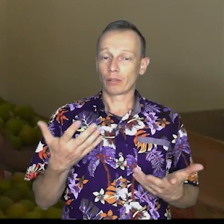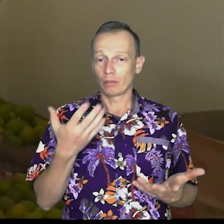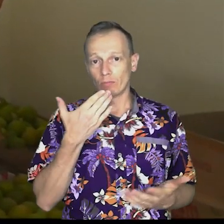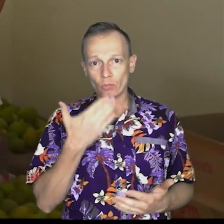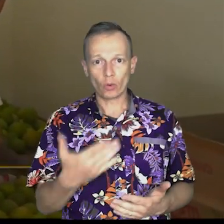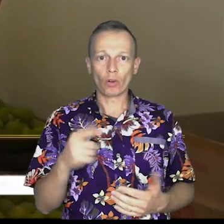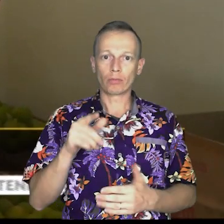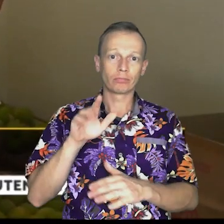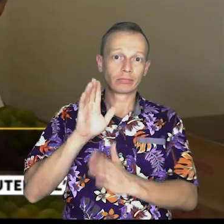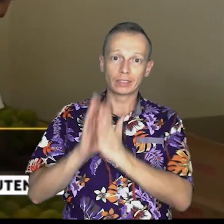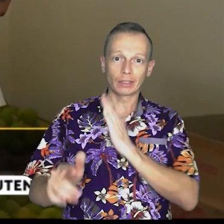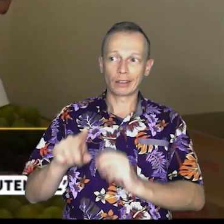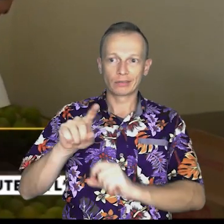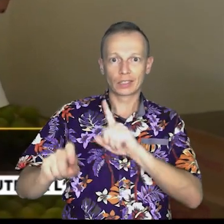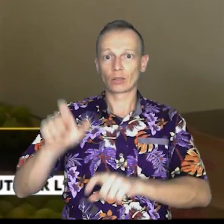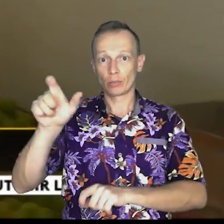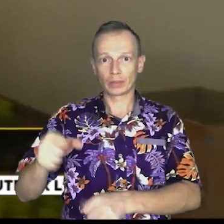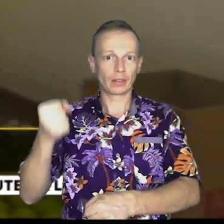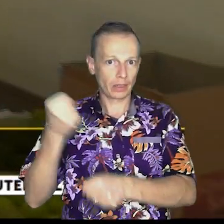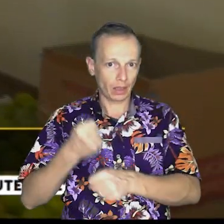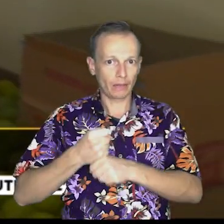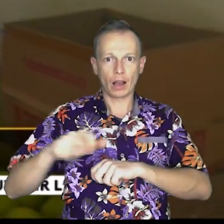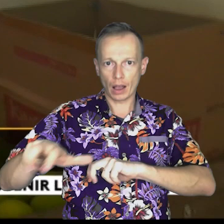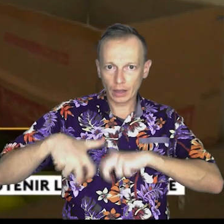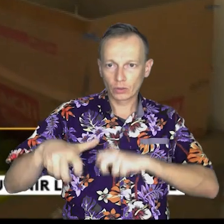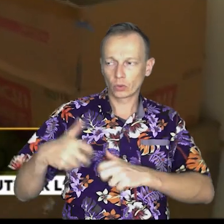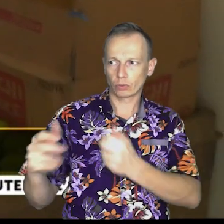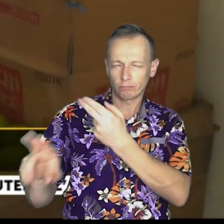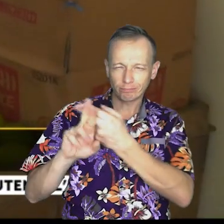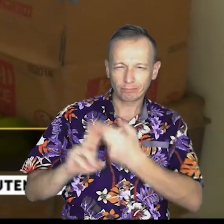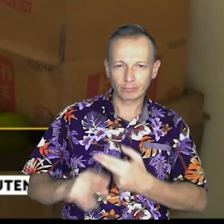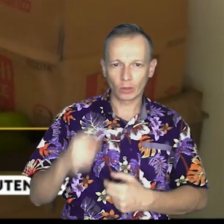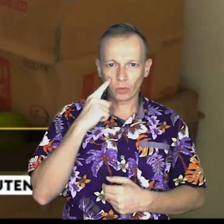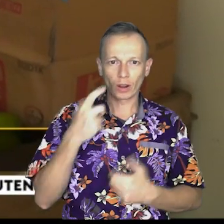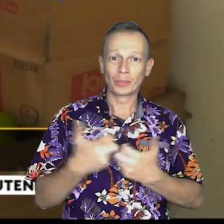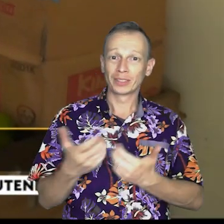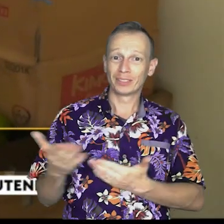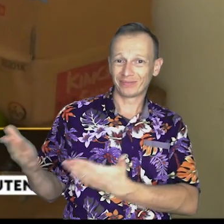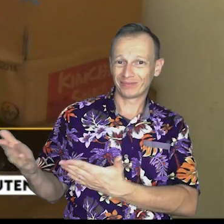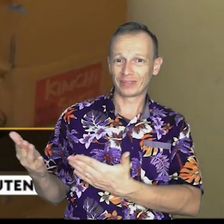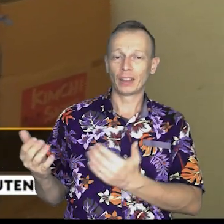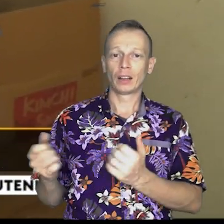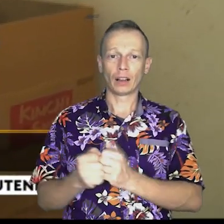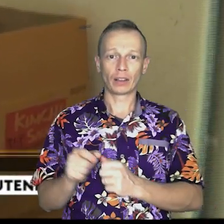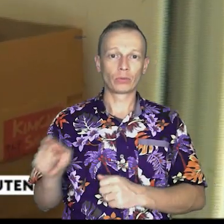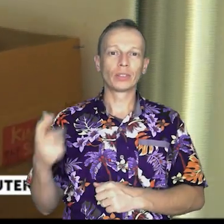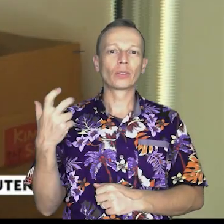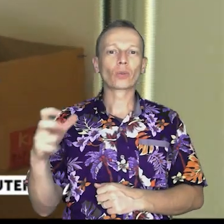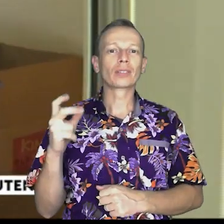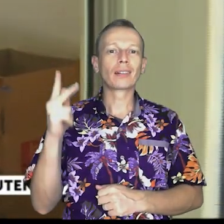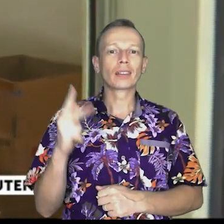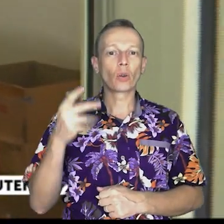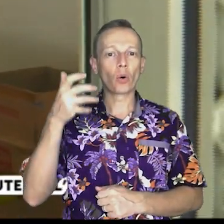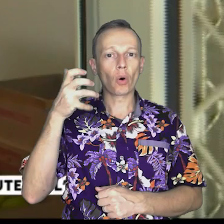à cette question que de se rendre directement au sein de ces personnes qui vivent de leur quotidien de cette activité, notamment ici, nous venons d'assister à la livraison de 300 kilos